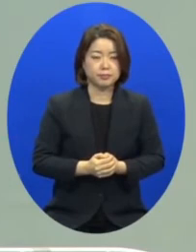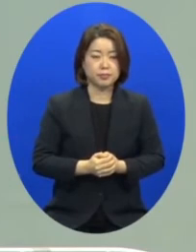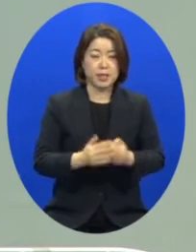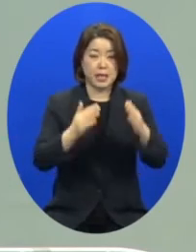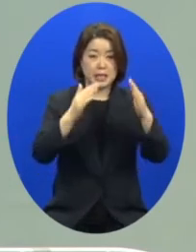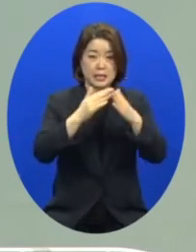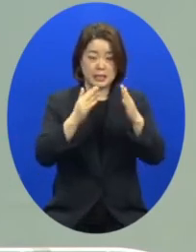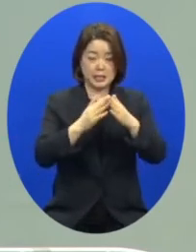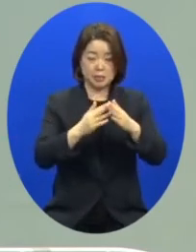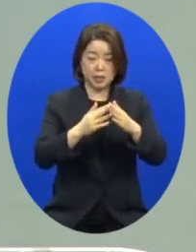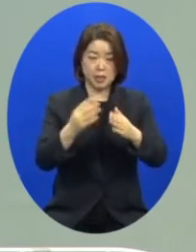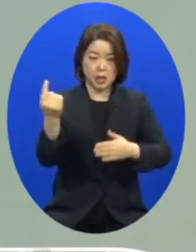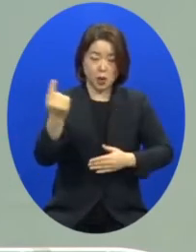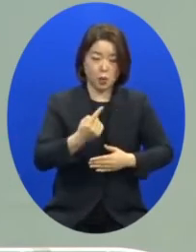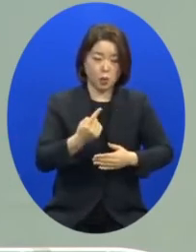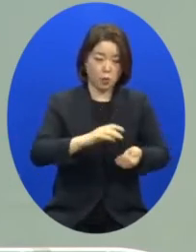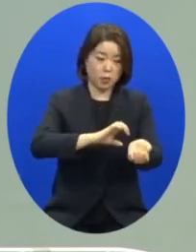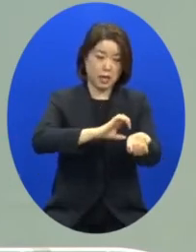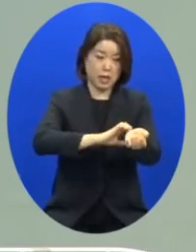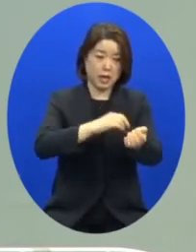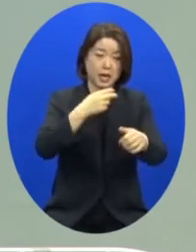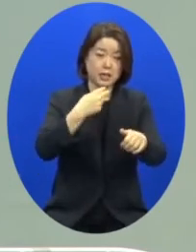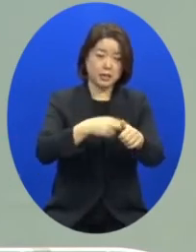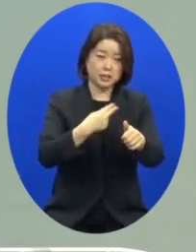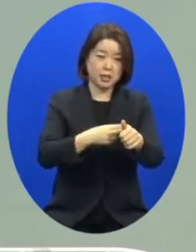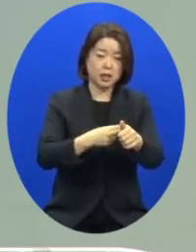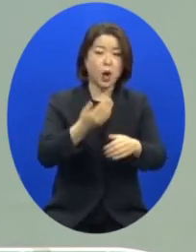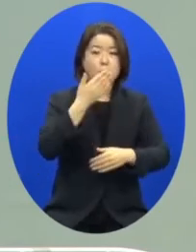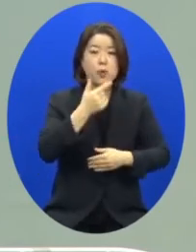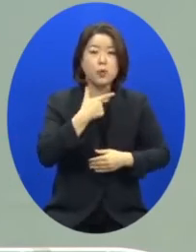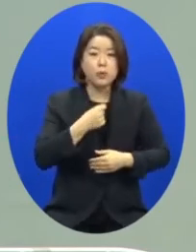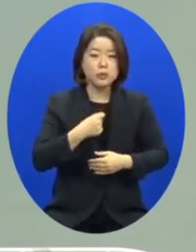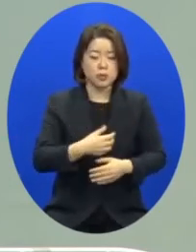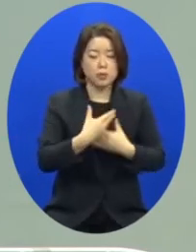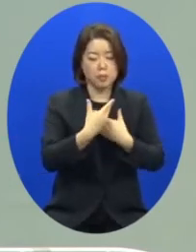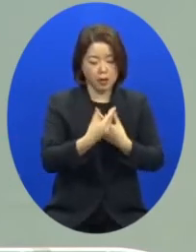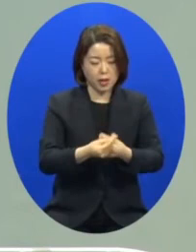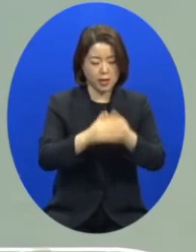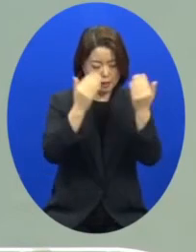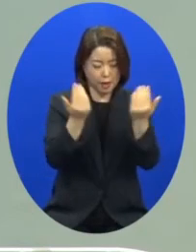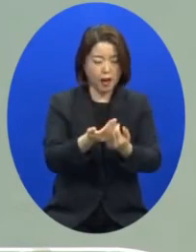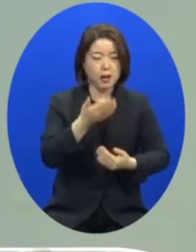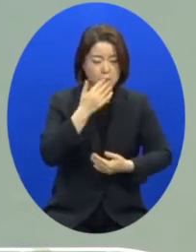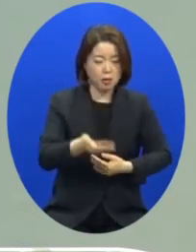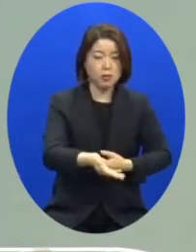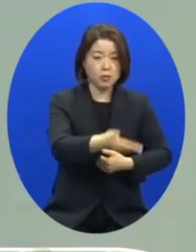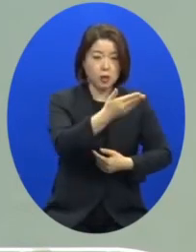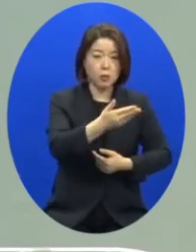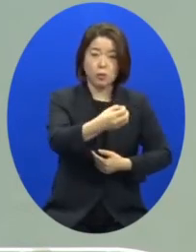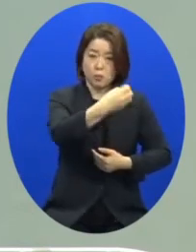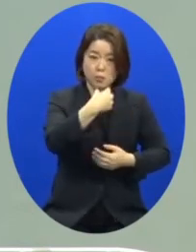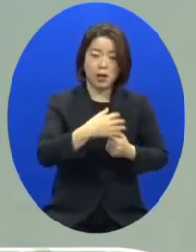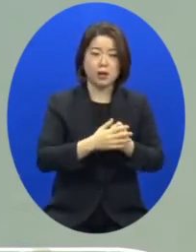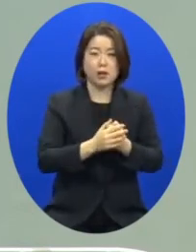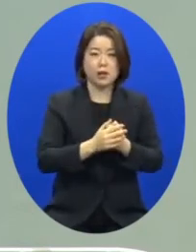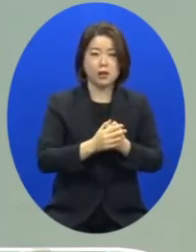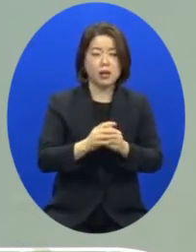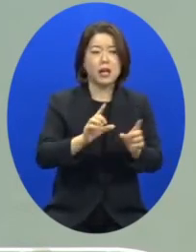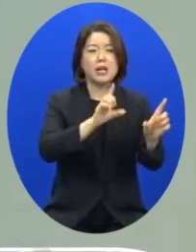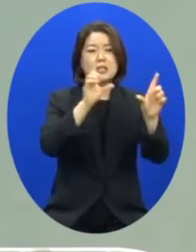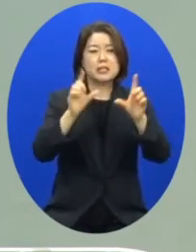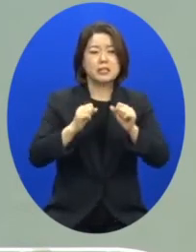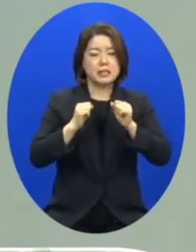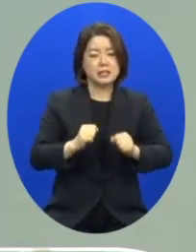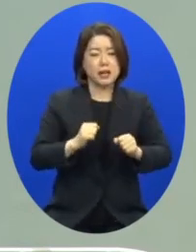집에 왕 진원 1 회사가 먹고싶은거 편안하게 먹으라고 했습니다 살 날이 얼마 남지